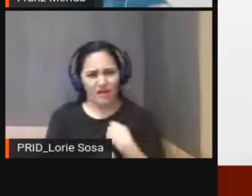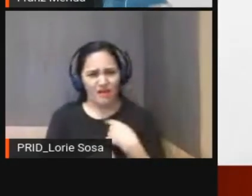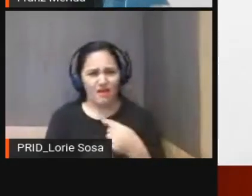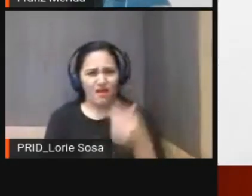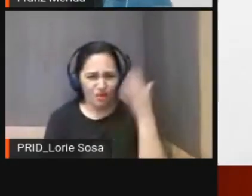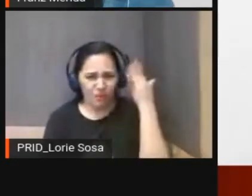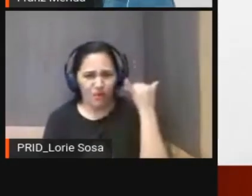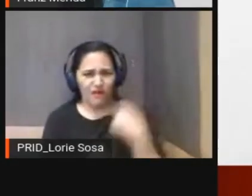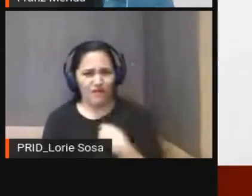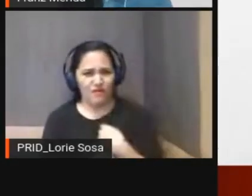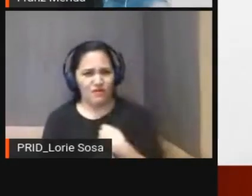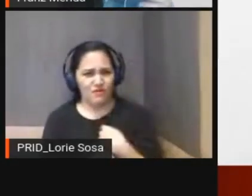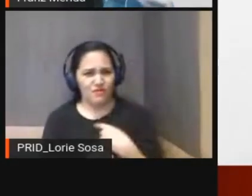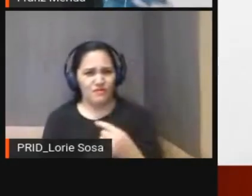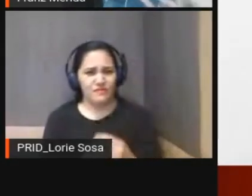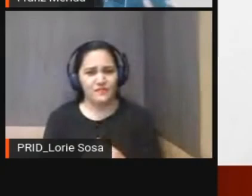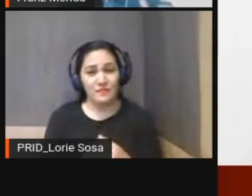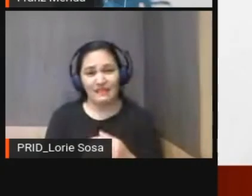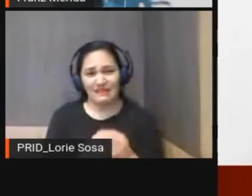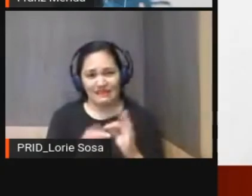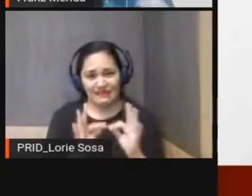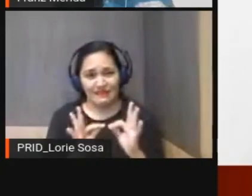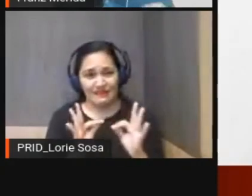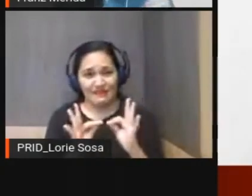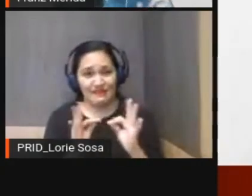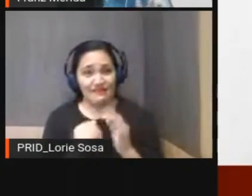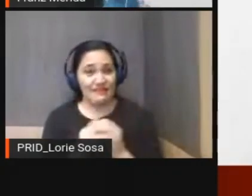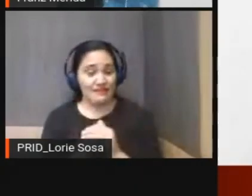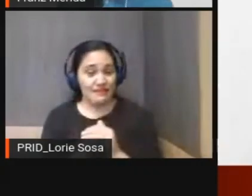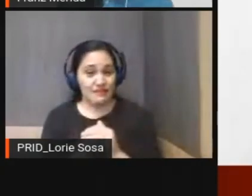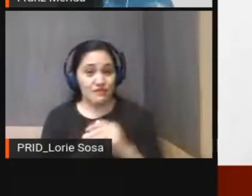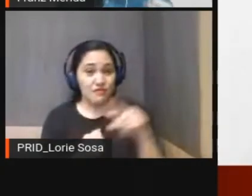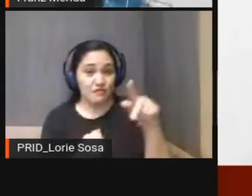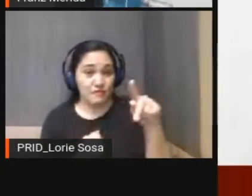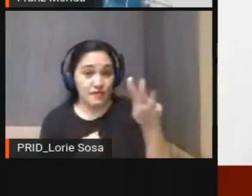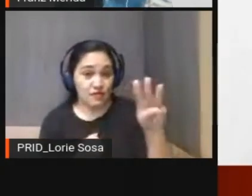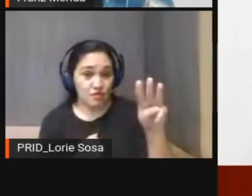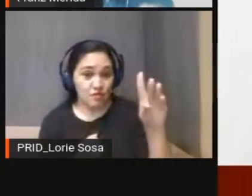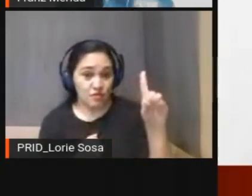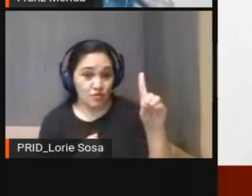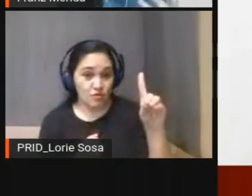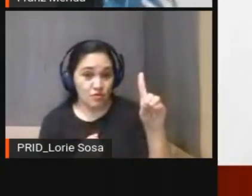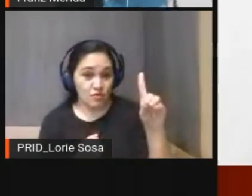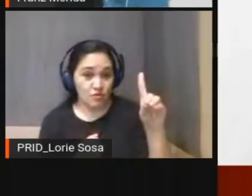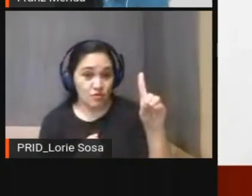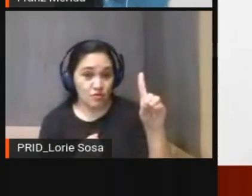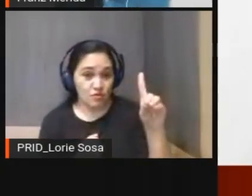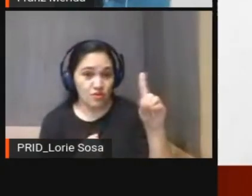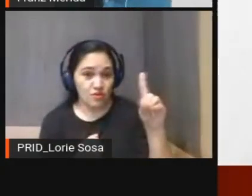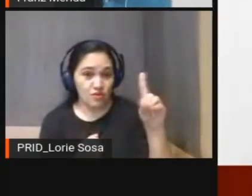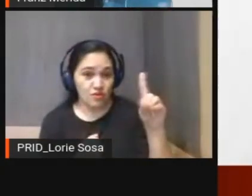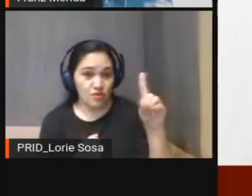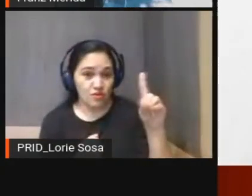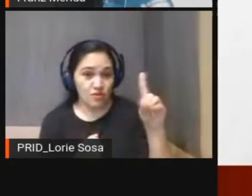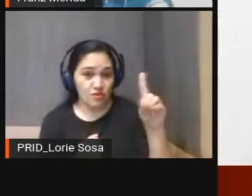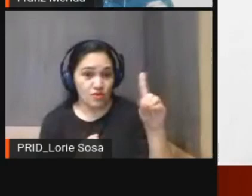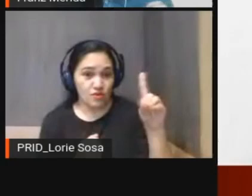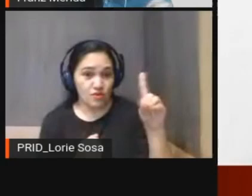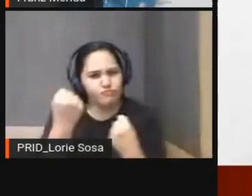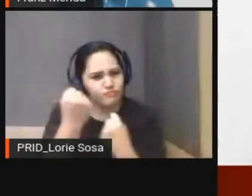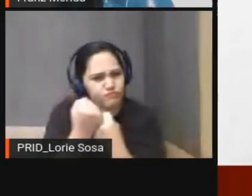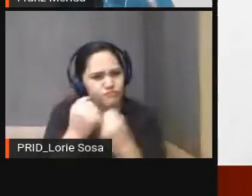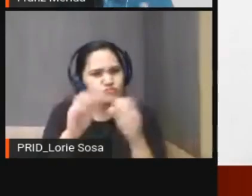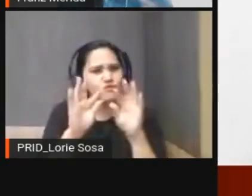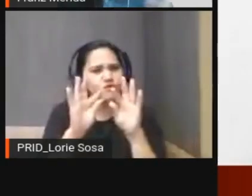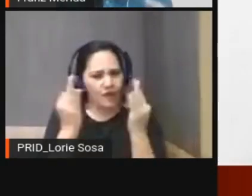But if that certain PWD have a strong support system,